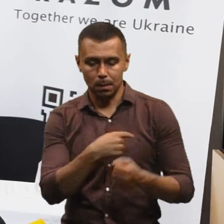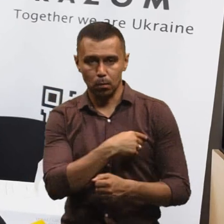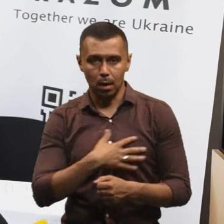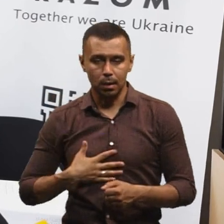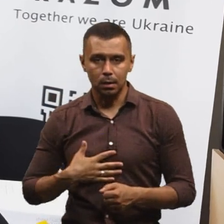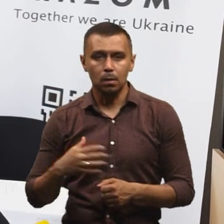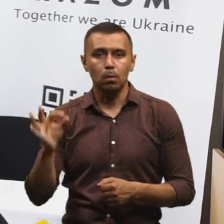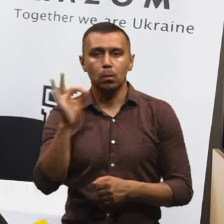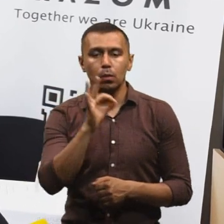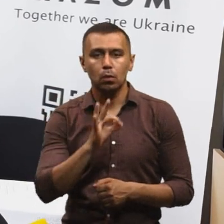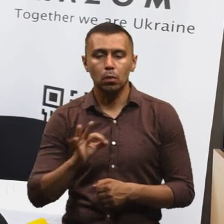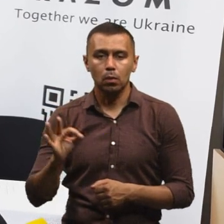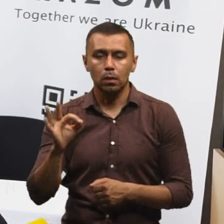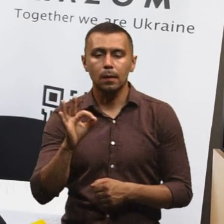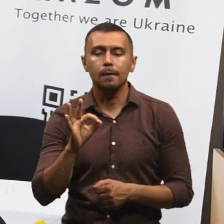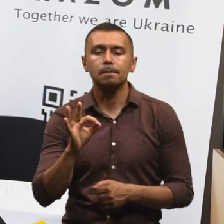щодо